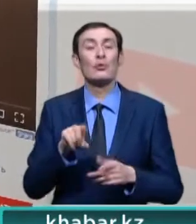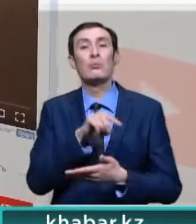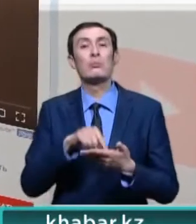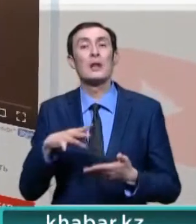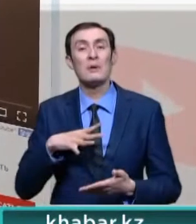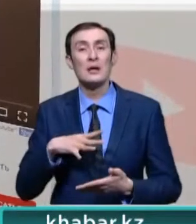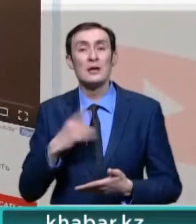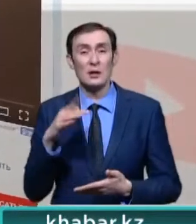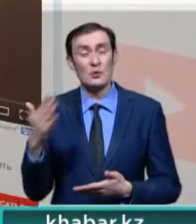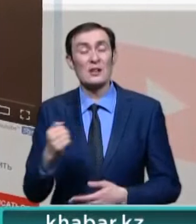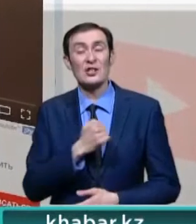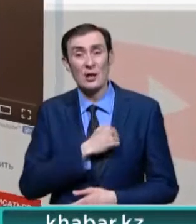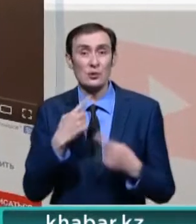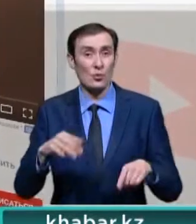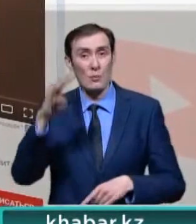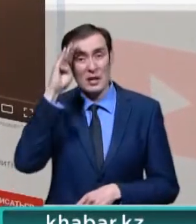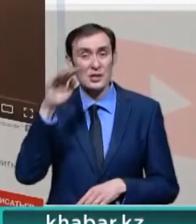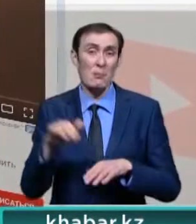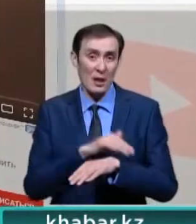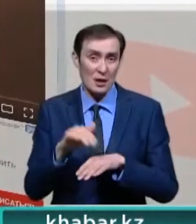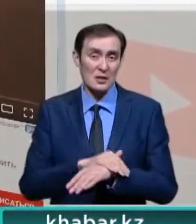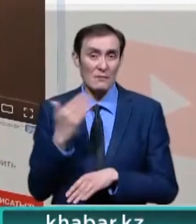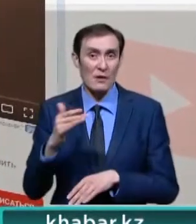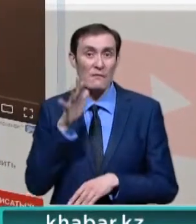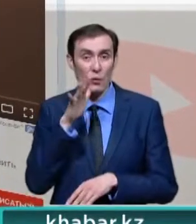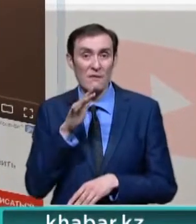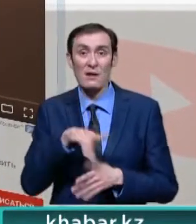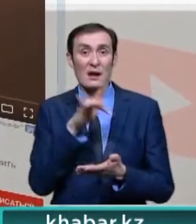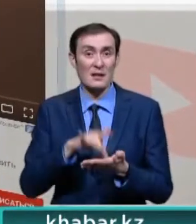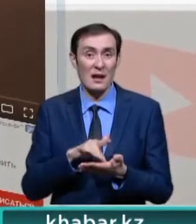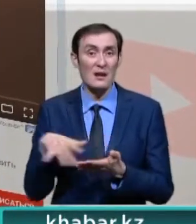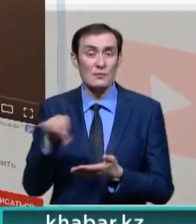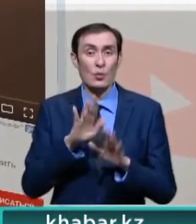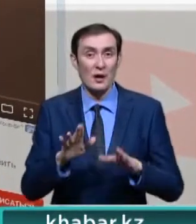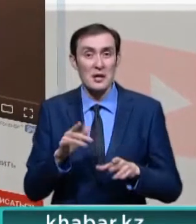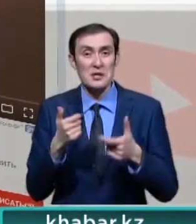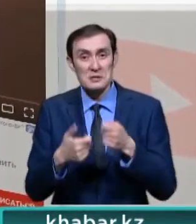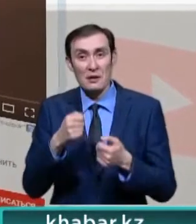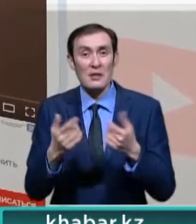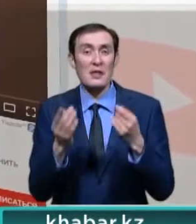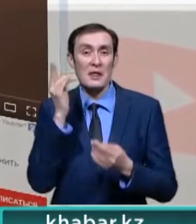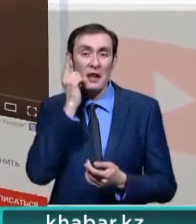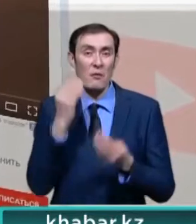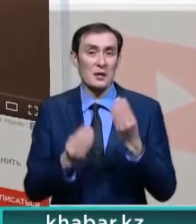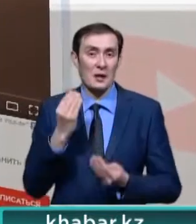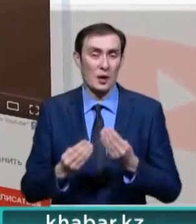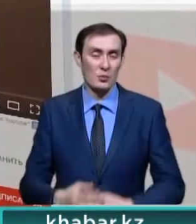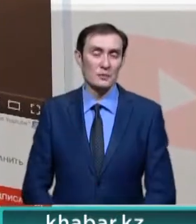с одной стороны жалко их другой мальчики молодцы в их годы в городах одни ботаники с телефонами ходят